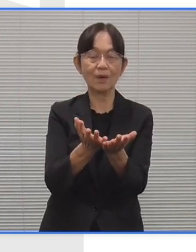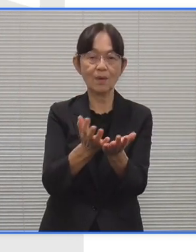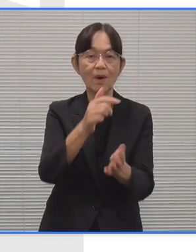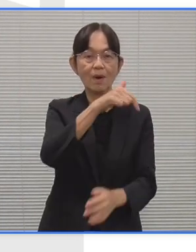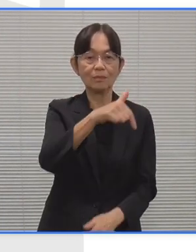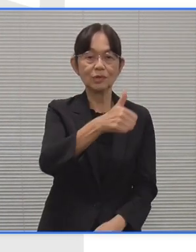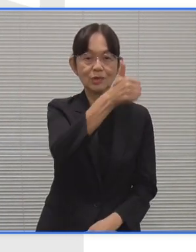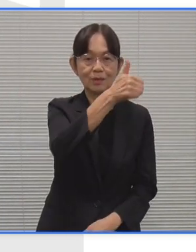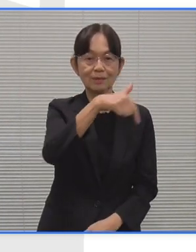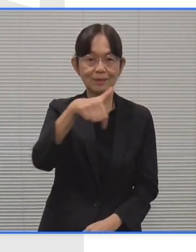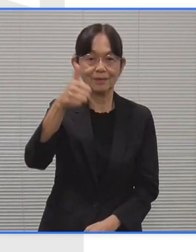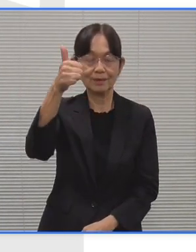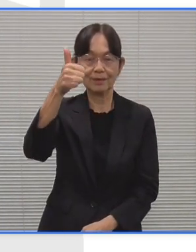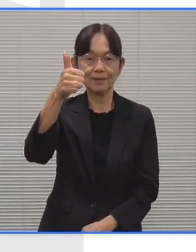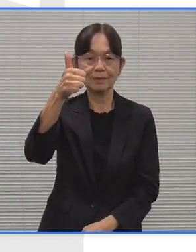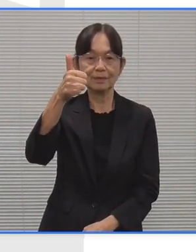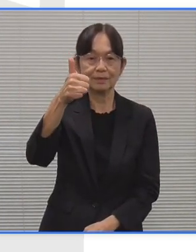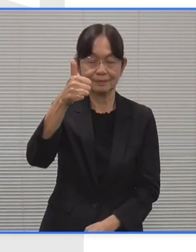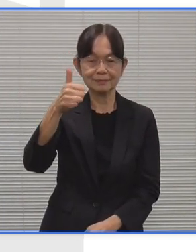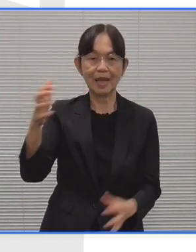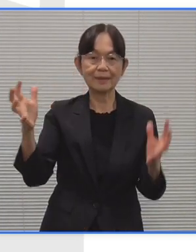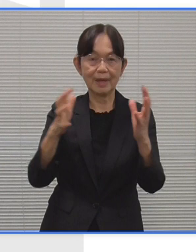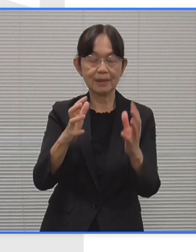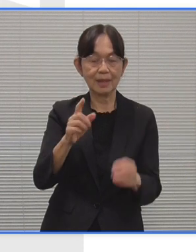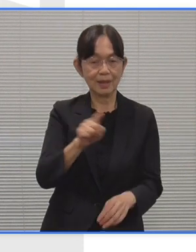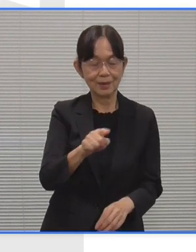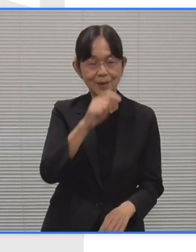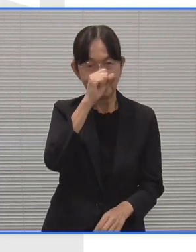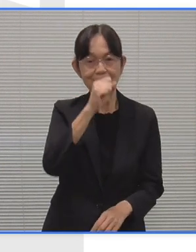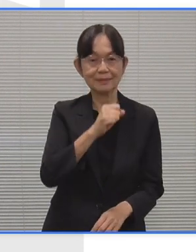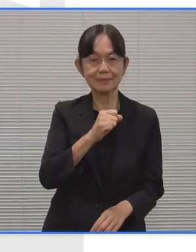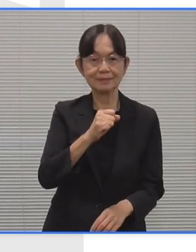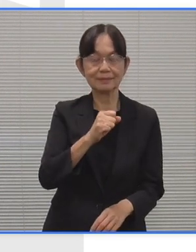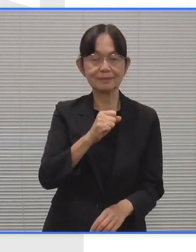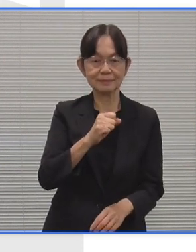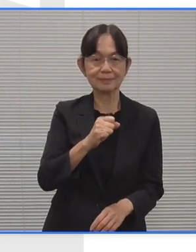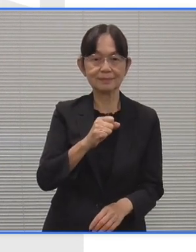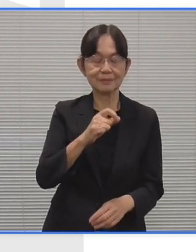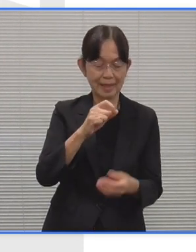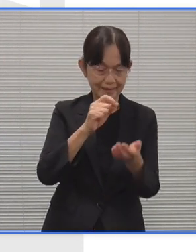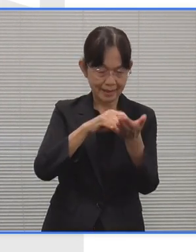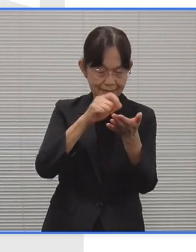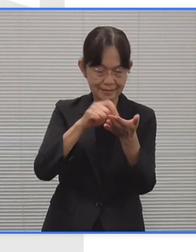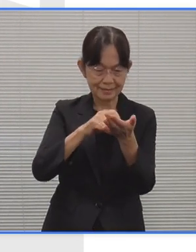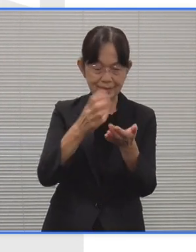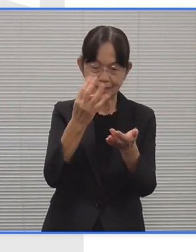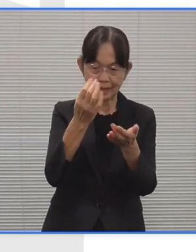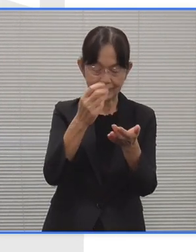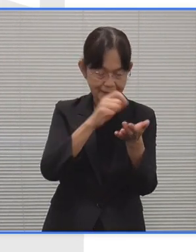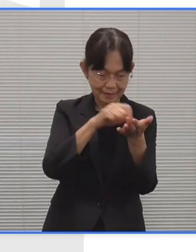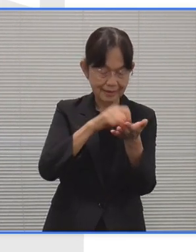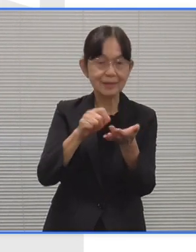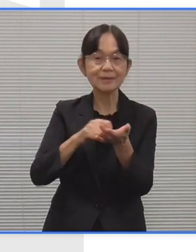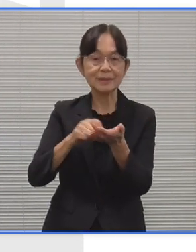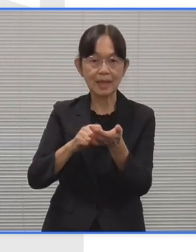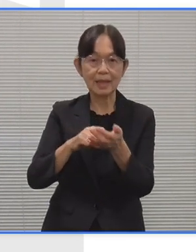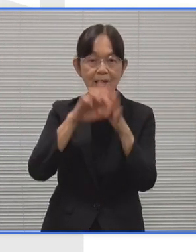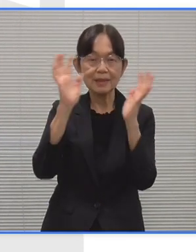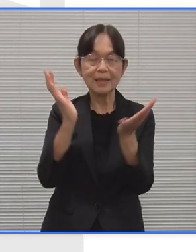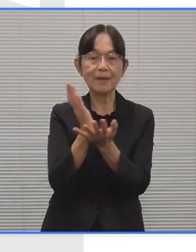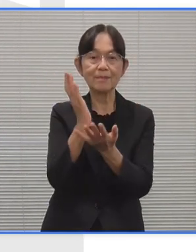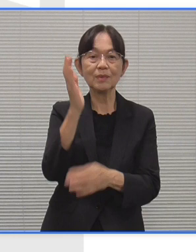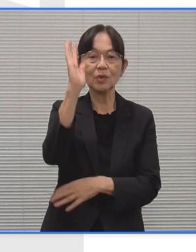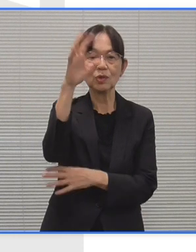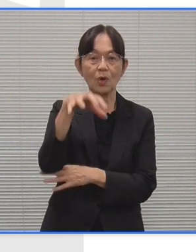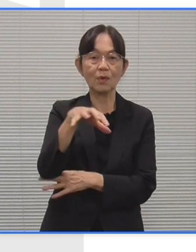の部長がですね、どれがいいかという点数をつけまして、そうした前兆的な観点